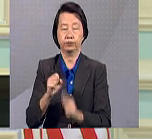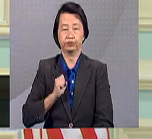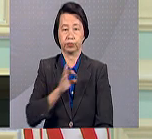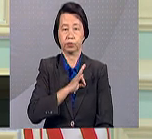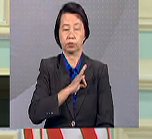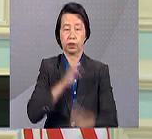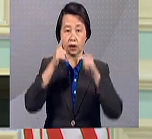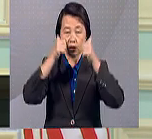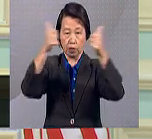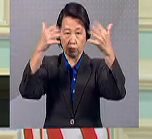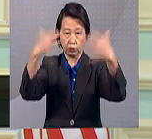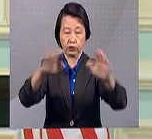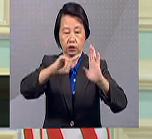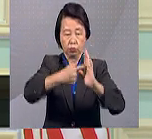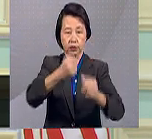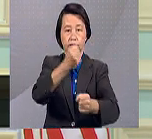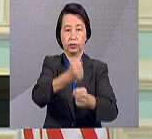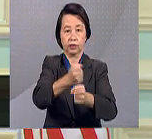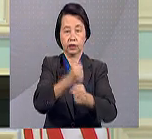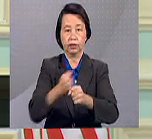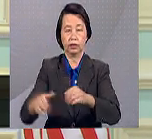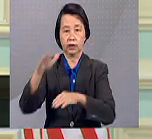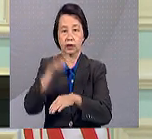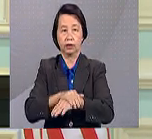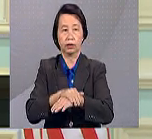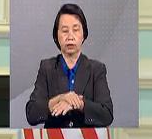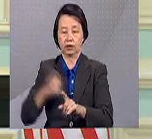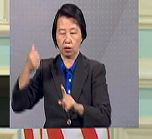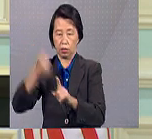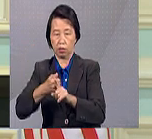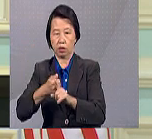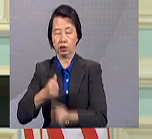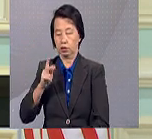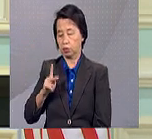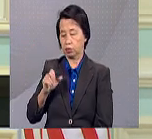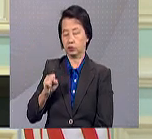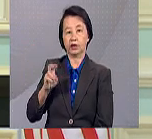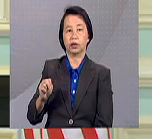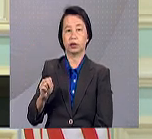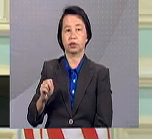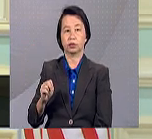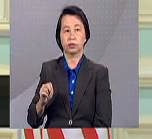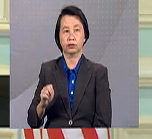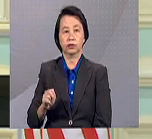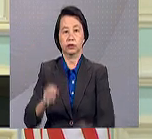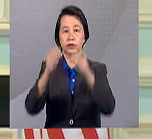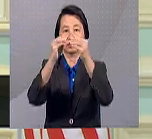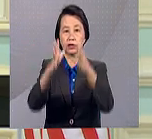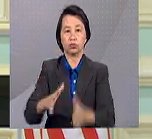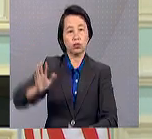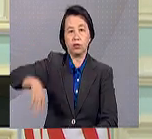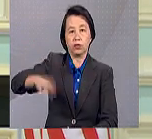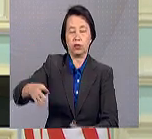kakitangan awam telah pun mula bekerja di atas arahan daripada KSN tadi. Cikgu saja yang